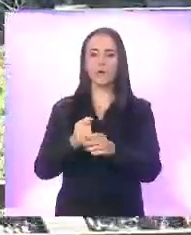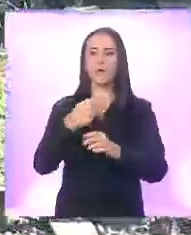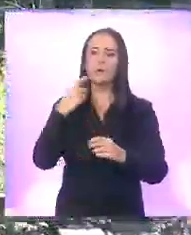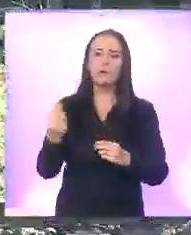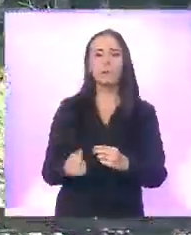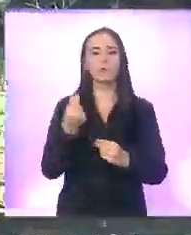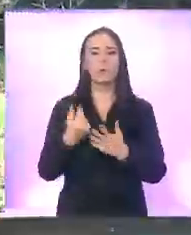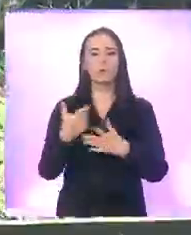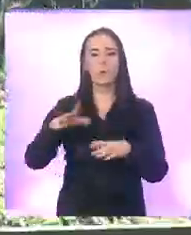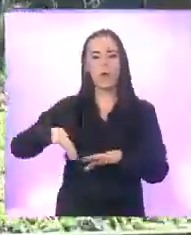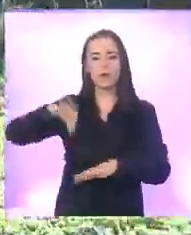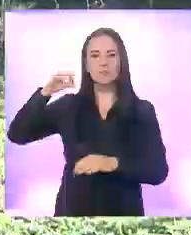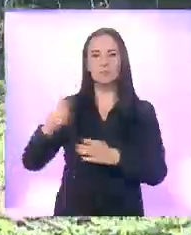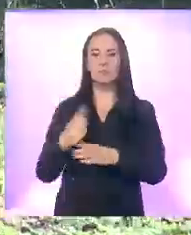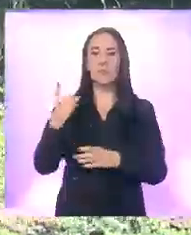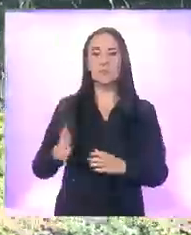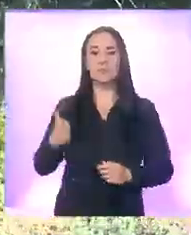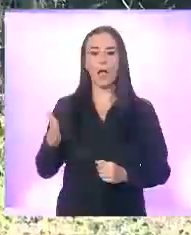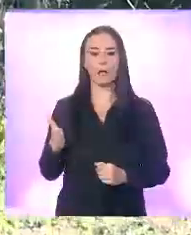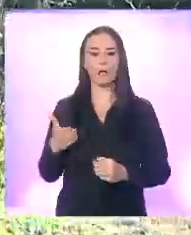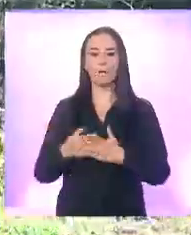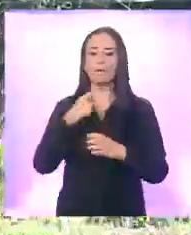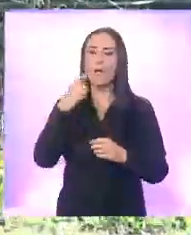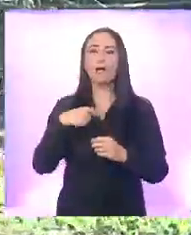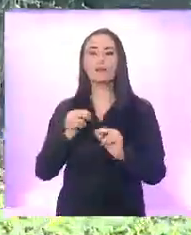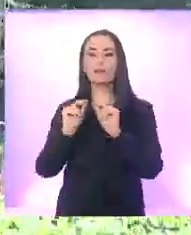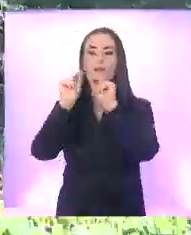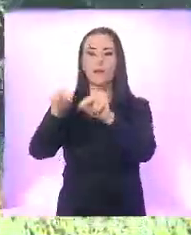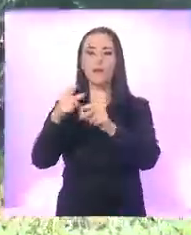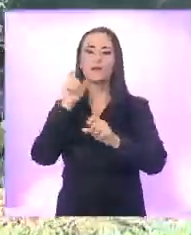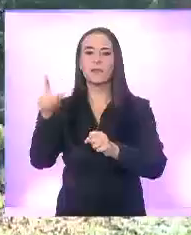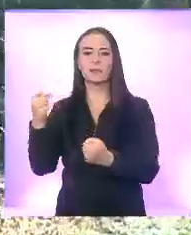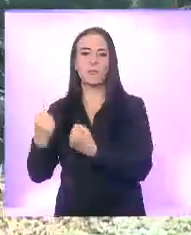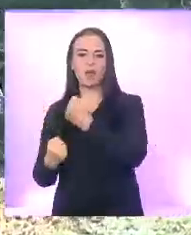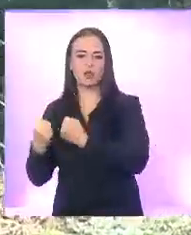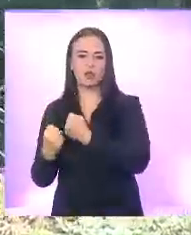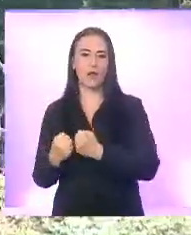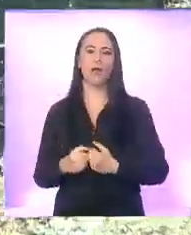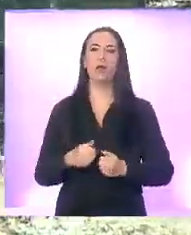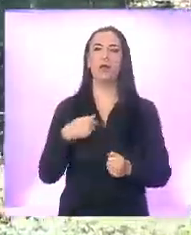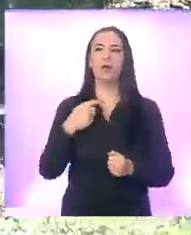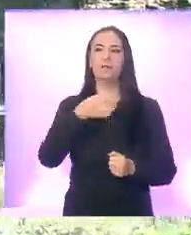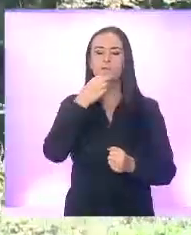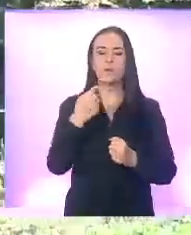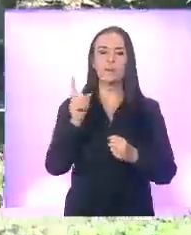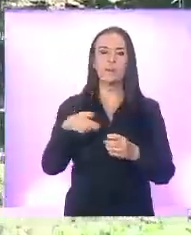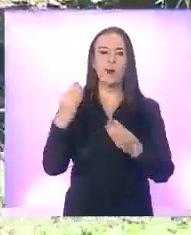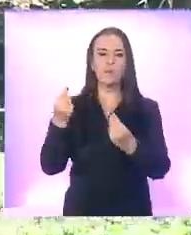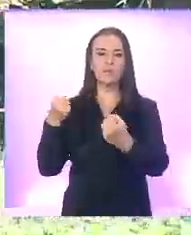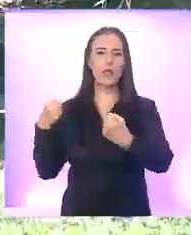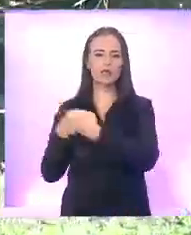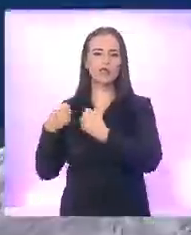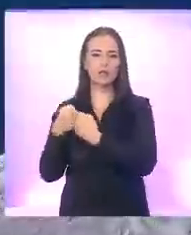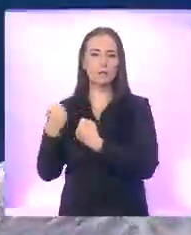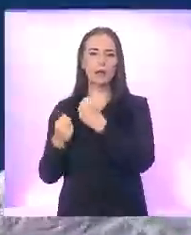mai bine să alegem trenul spre acele destinații decât mașina. Evităm desele accidente de circulație